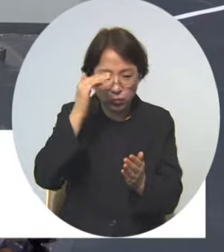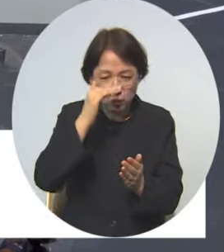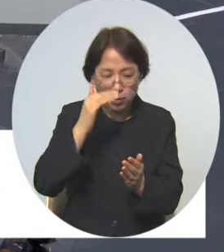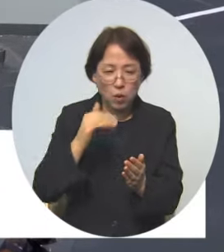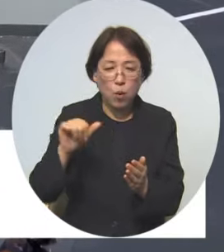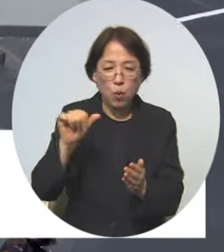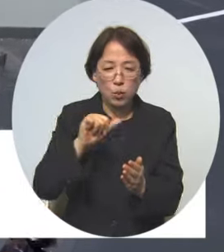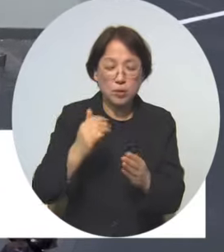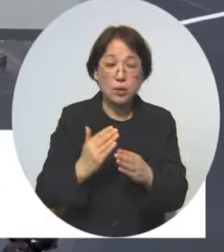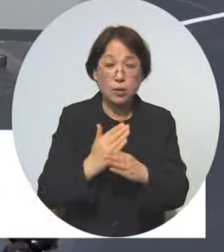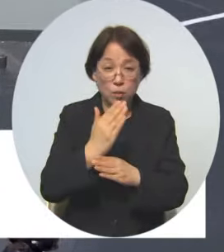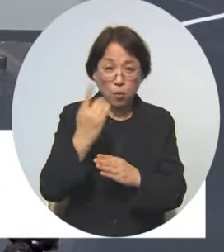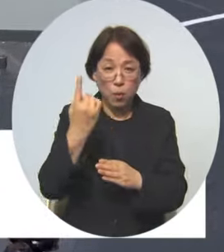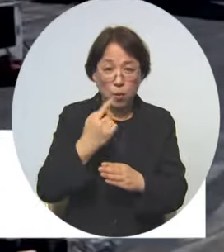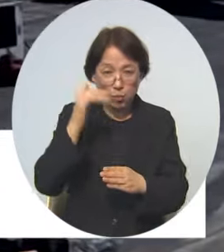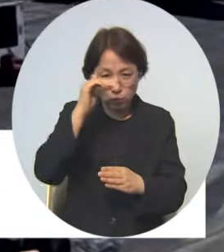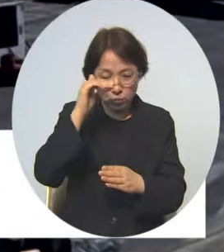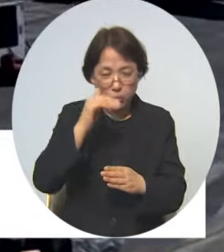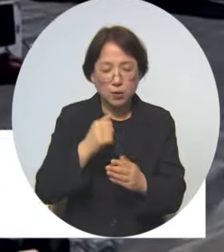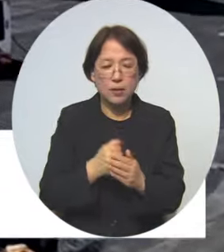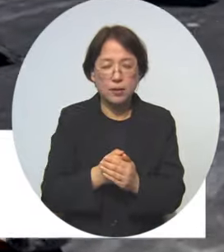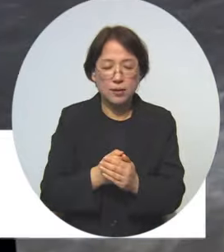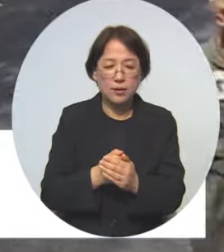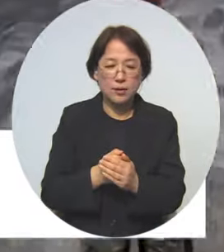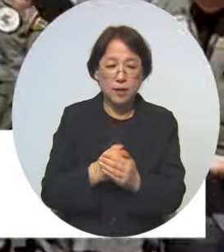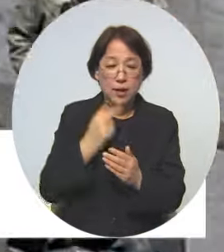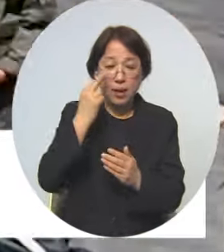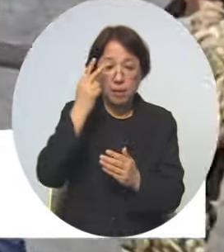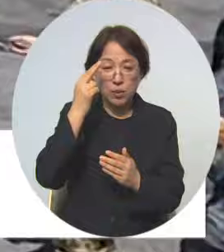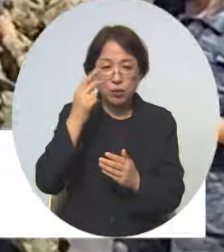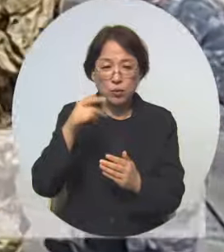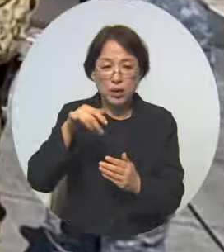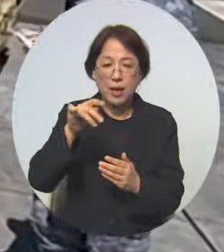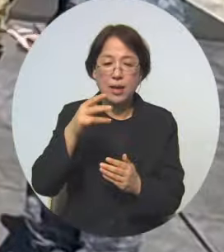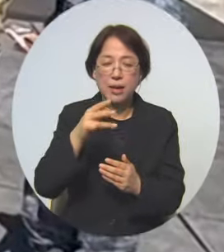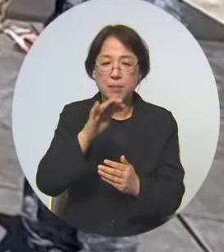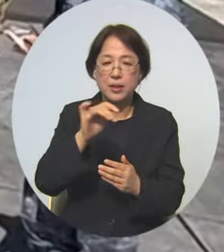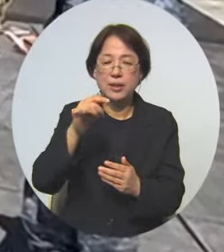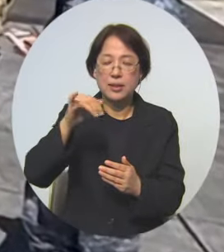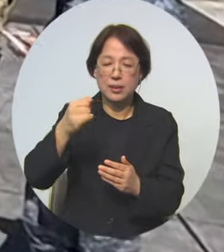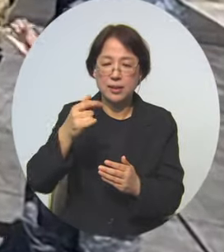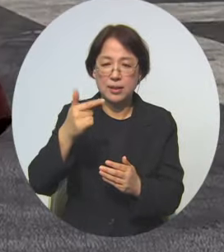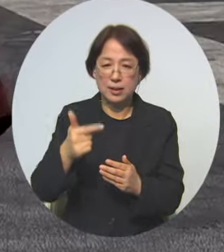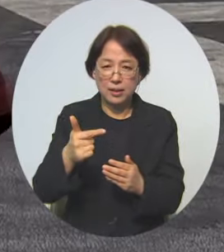넘습니다. 미국의 전략 자산인 칼빈슨 함도 눈길을 끌었습니다.